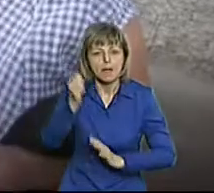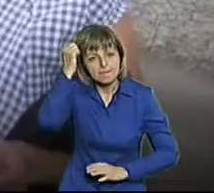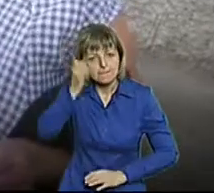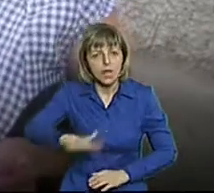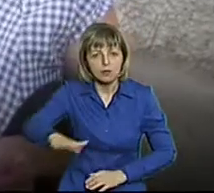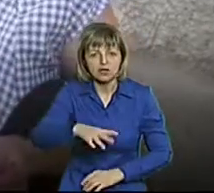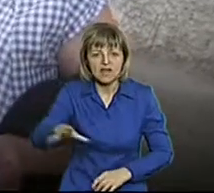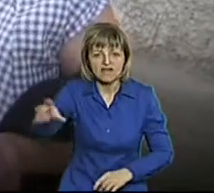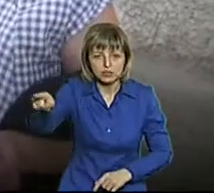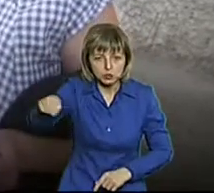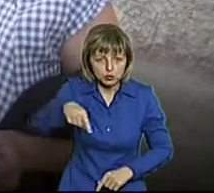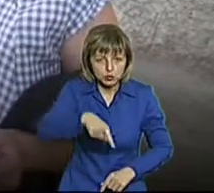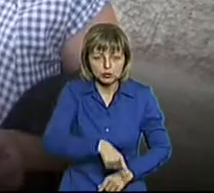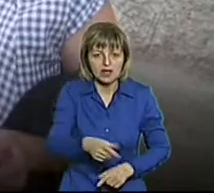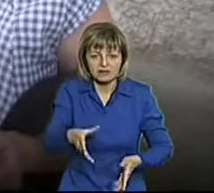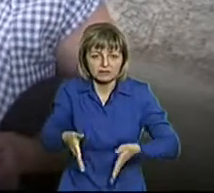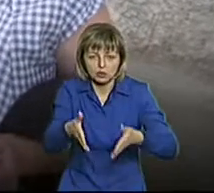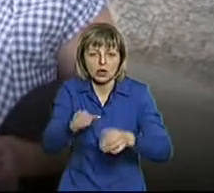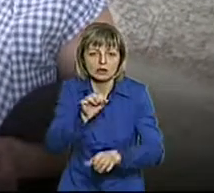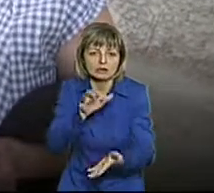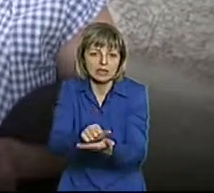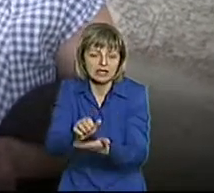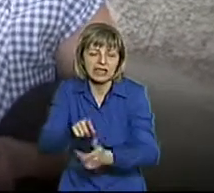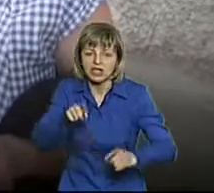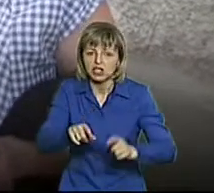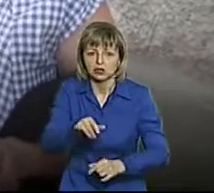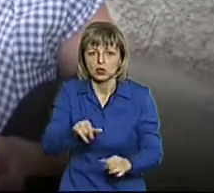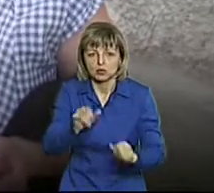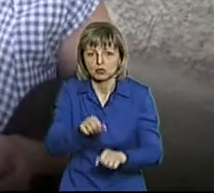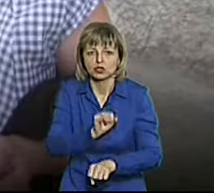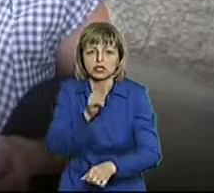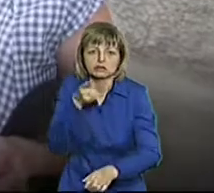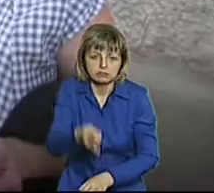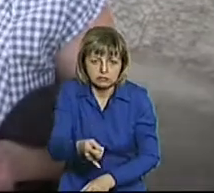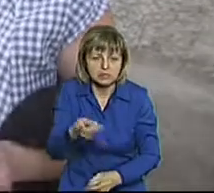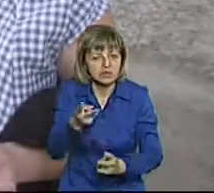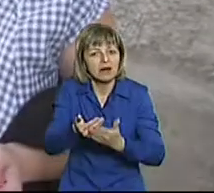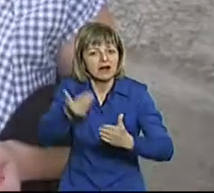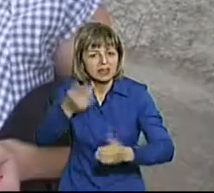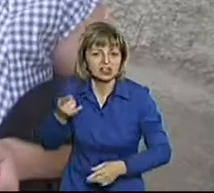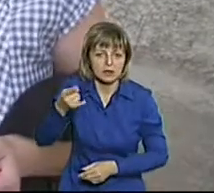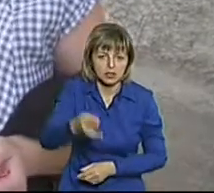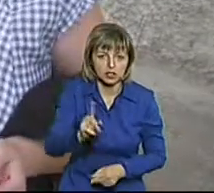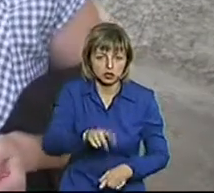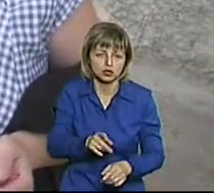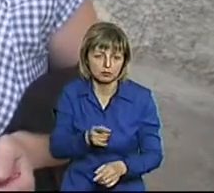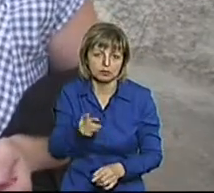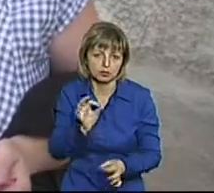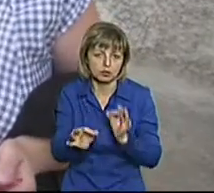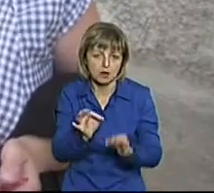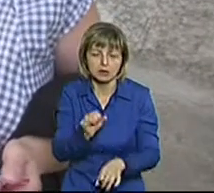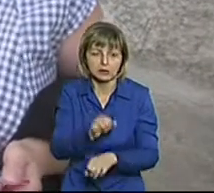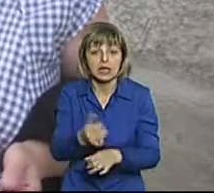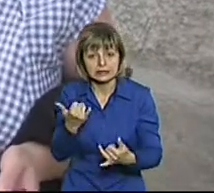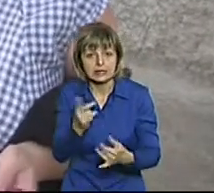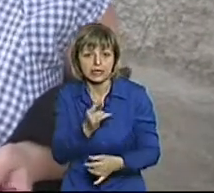зазвичай весь цей проліт зайнятий. І рідко коли вдається тут зупинитись, хіба що набагато раніше приїздити, щоб стати коректно. Ну, наразі було